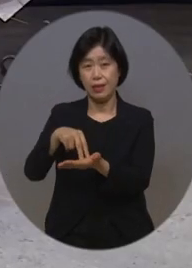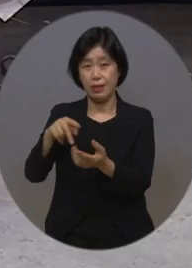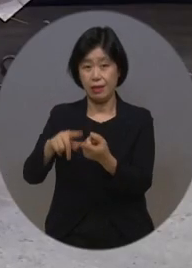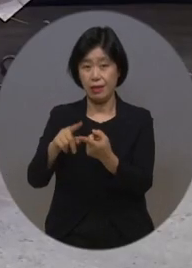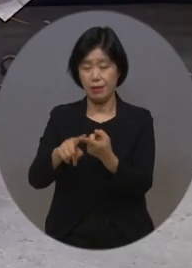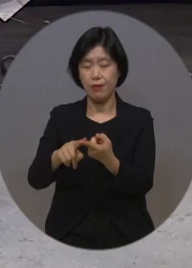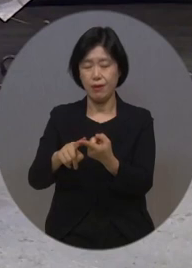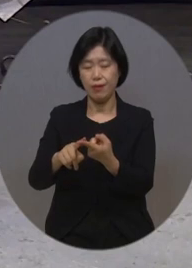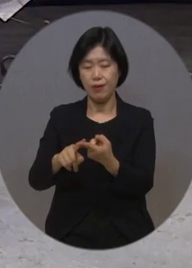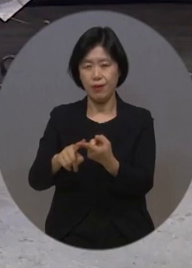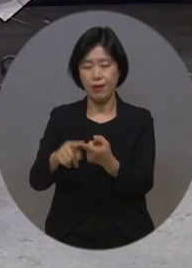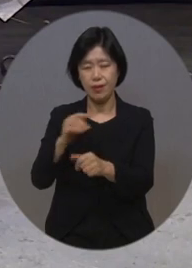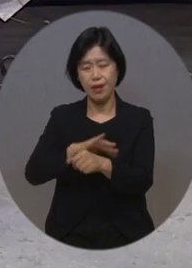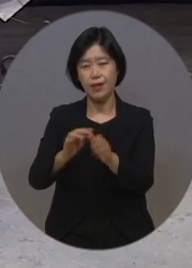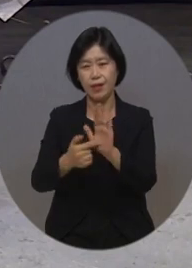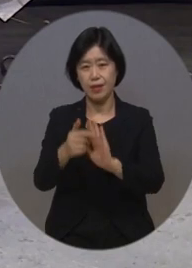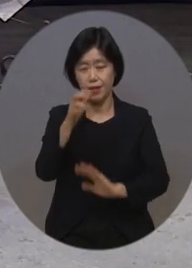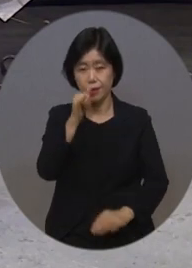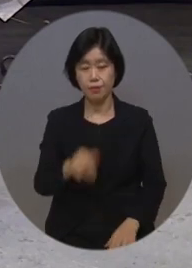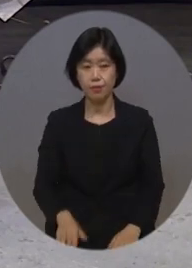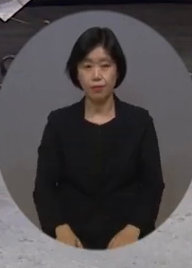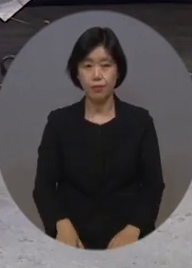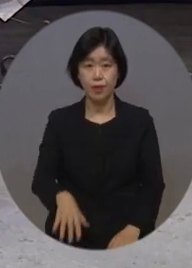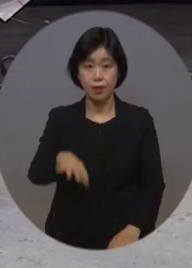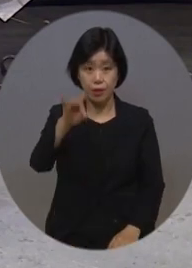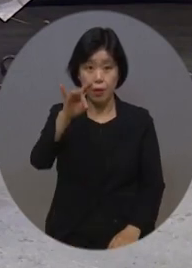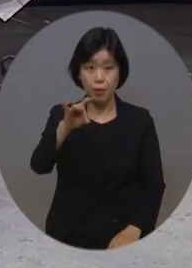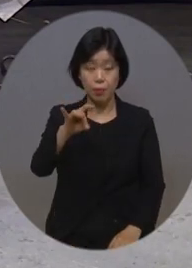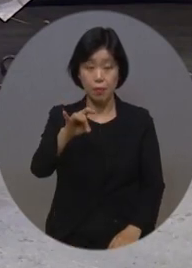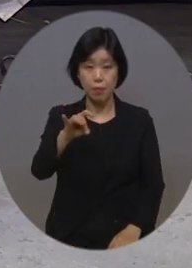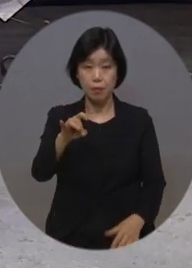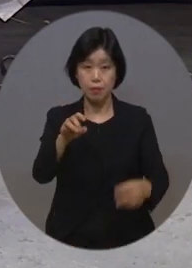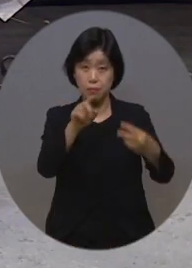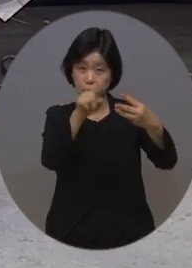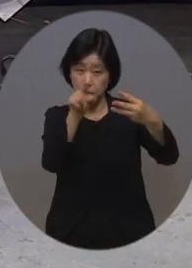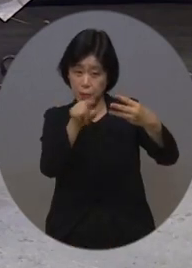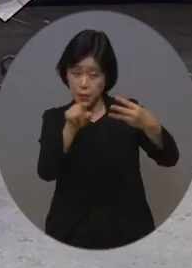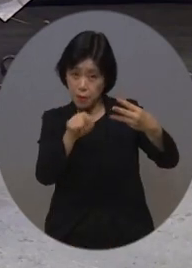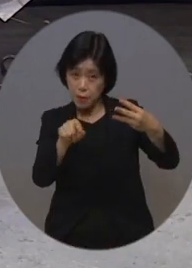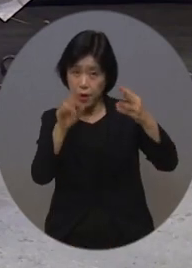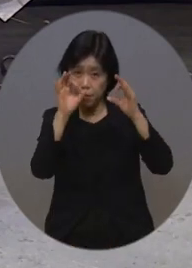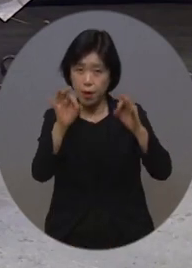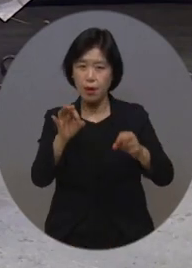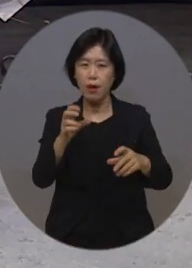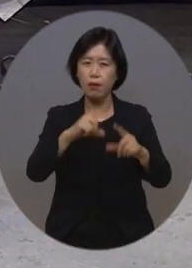살펴봅니다. 왜 더 이상 흘러가지 않을 것처럼이라고 썼을까요?